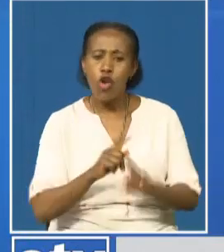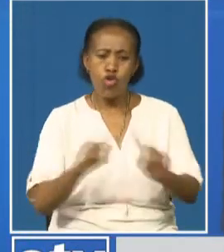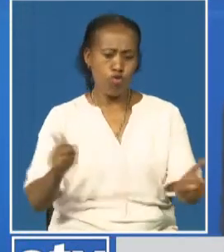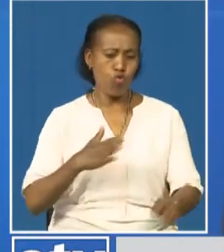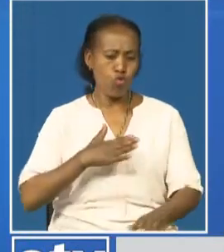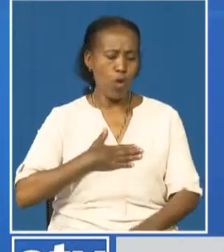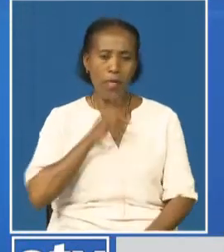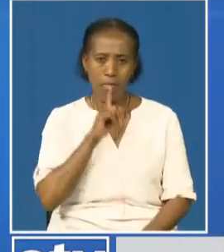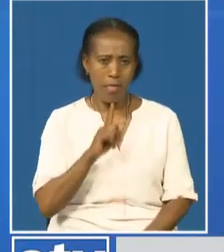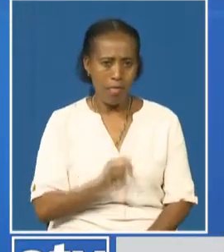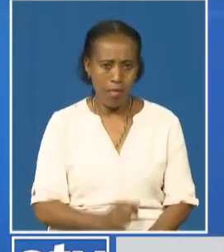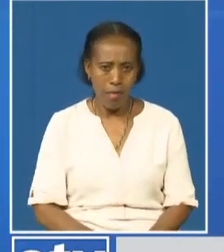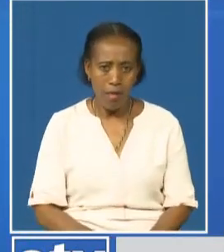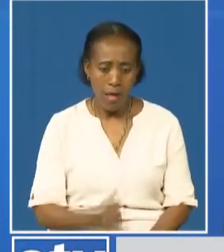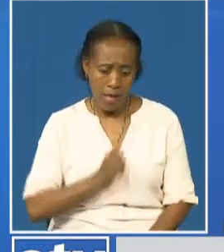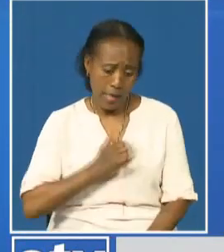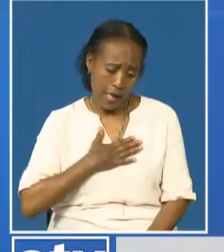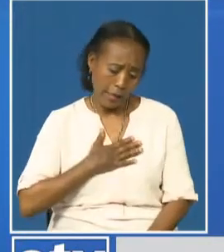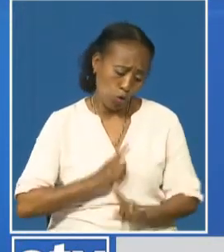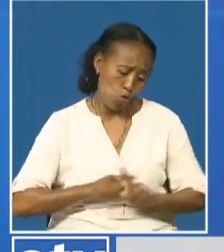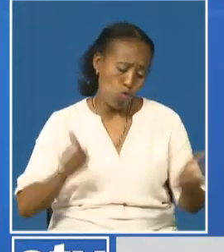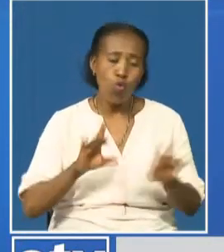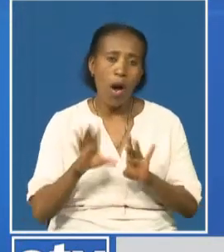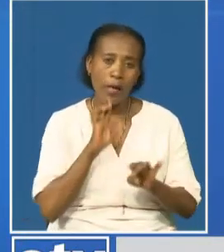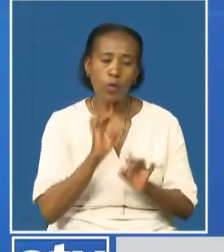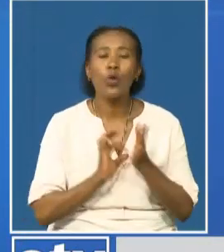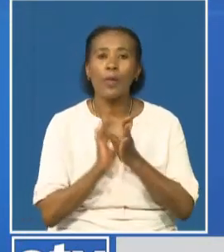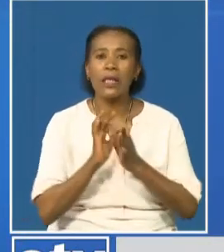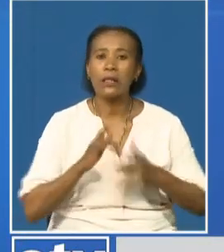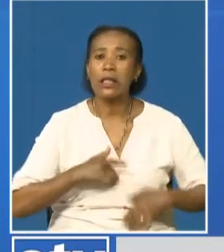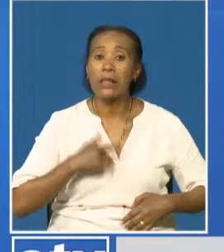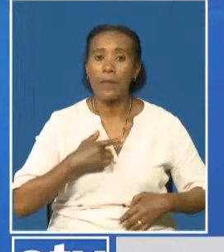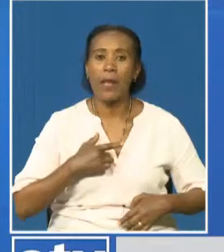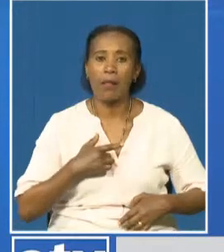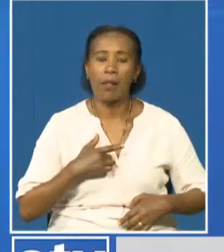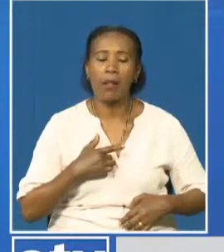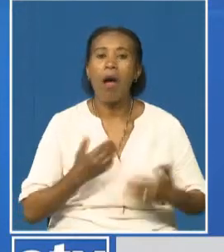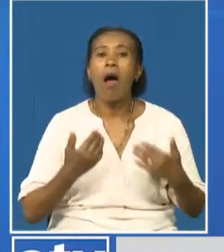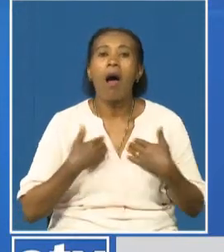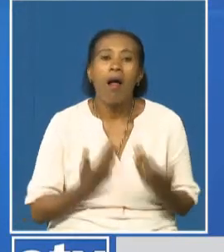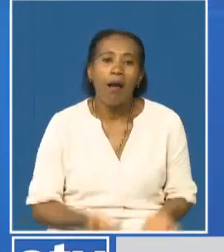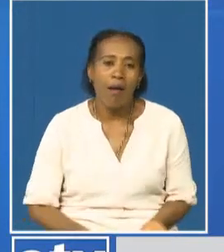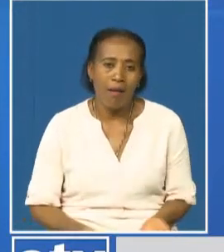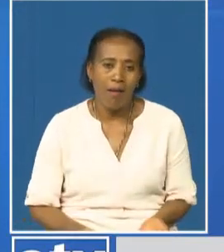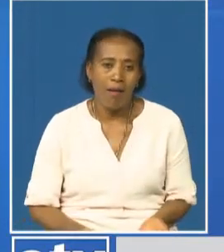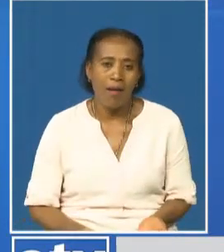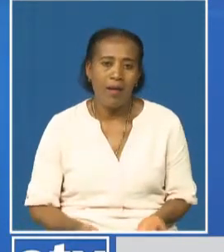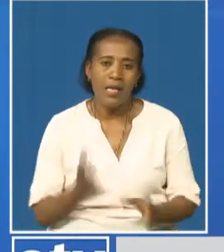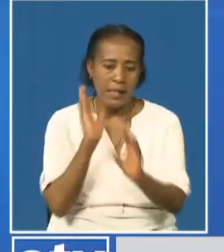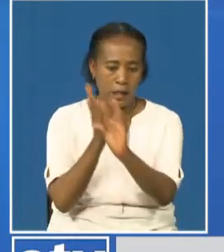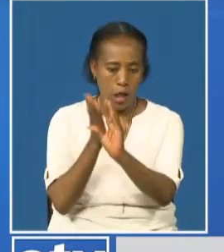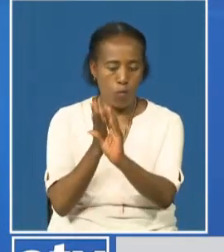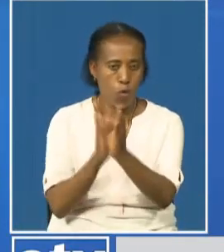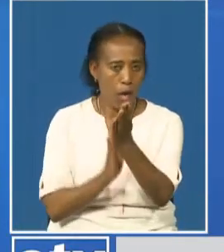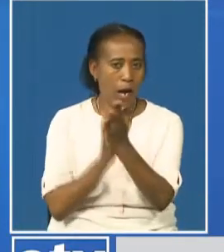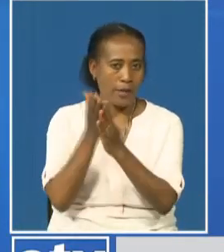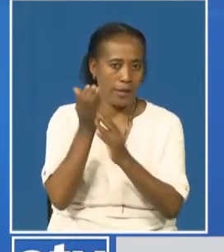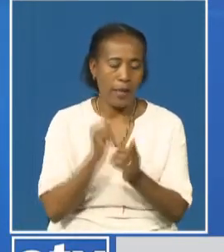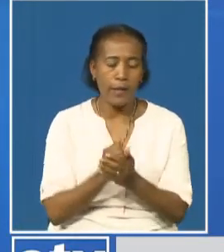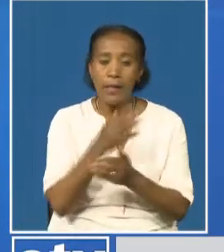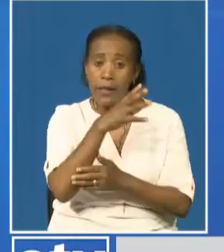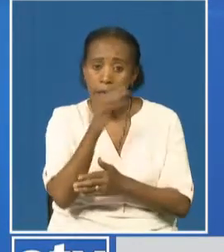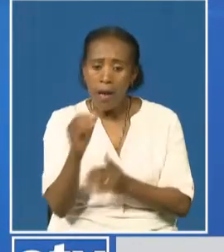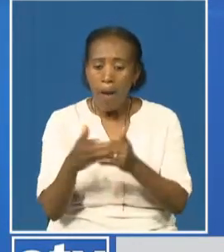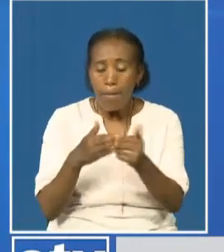የልዩ ነኝ ራሳቸው ልዩ አድርጎ የመቁጠር ስሜት አለ ከሰነልቦን አንጻር